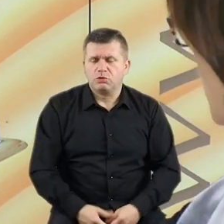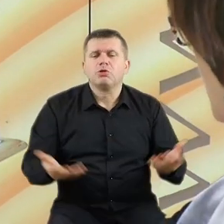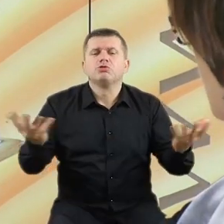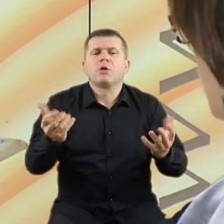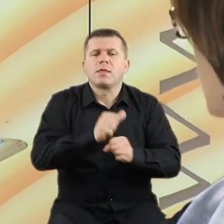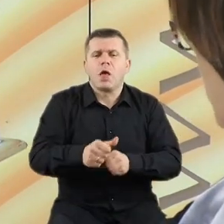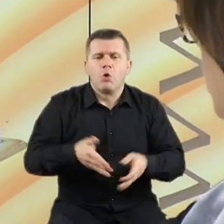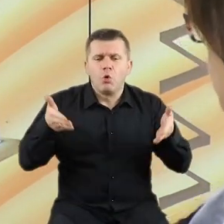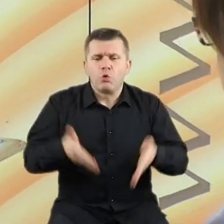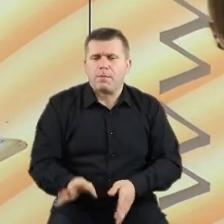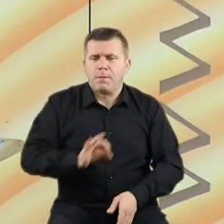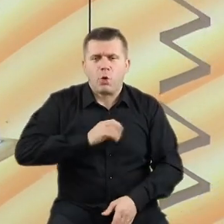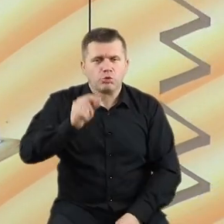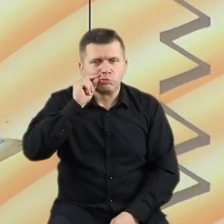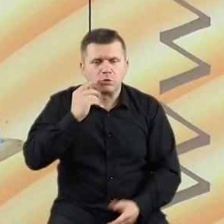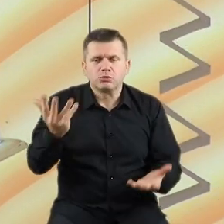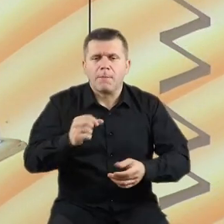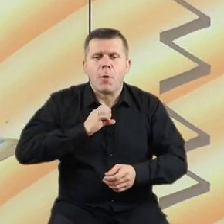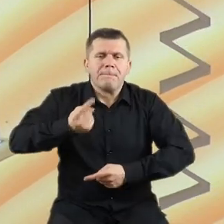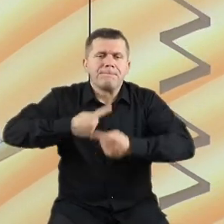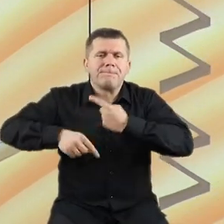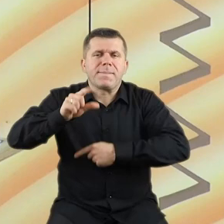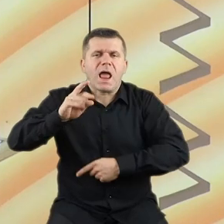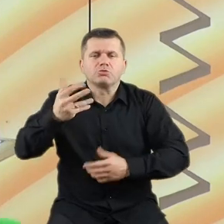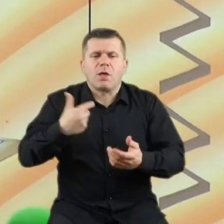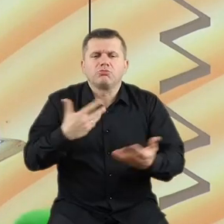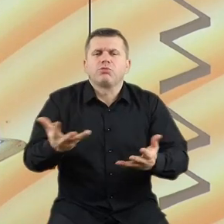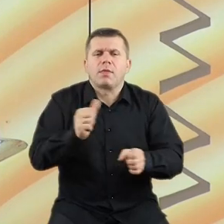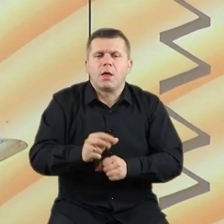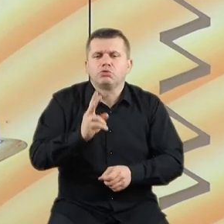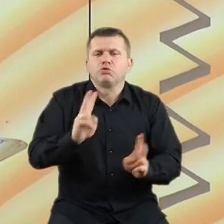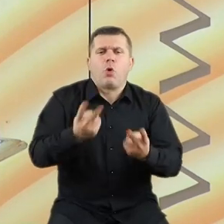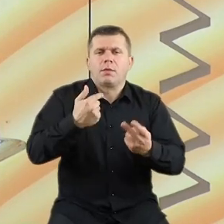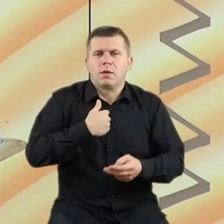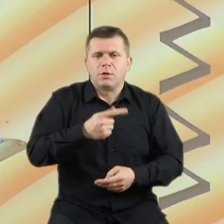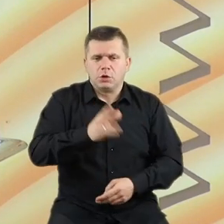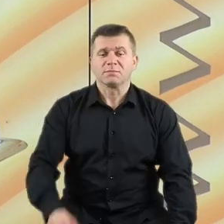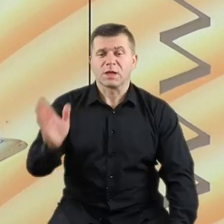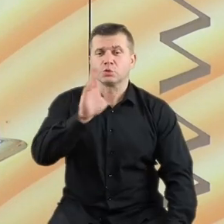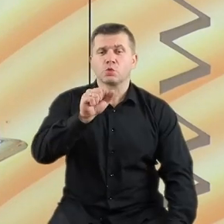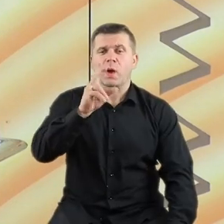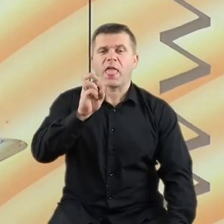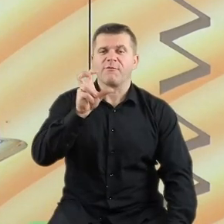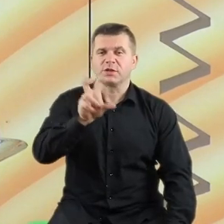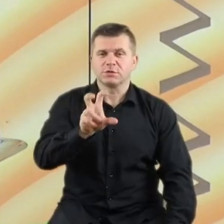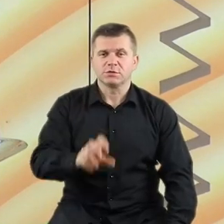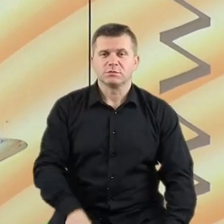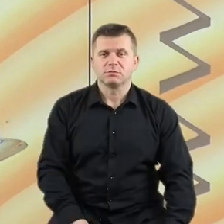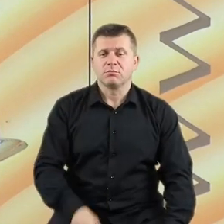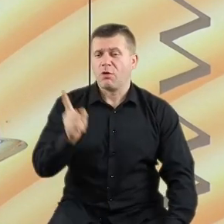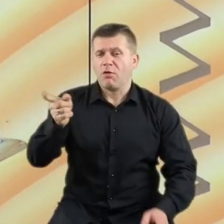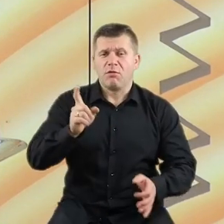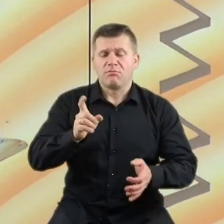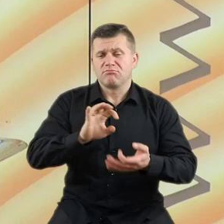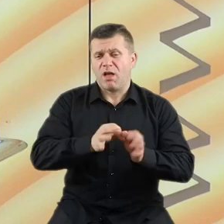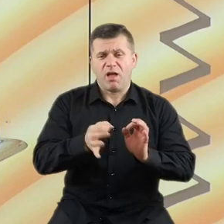grób mojego dziadka? Gdzie są moi pradziadkowie? Skąd ja jestem? Kim ja jestem? Ona ma na nazwisko Szulkiewicz i ona